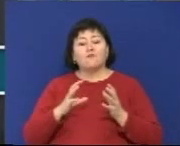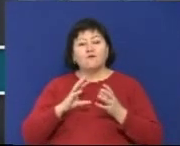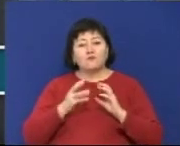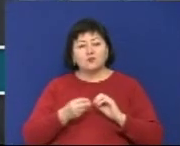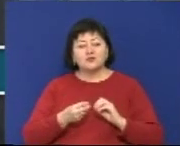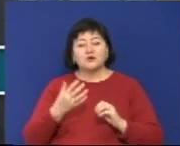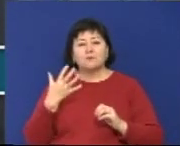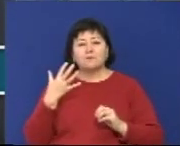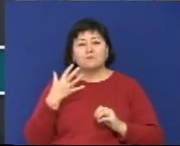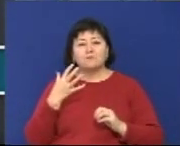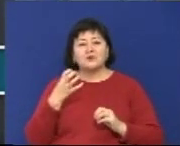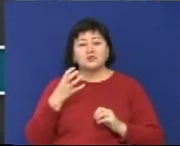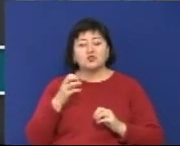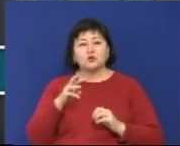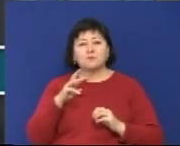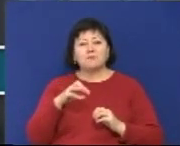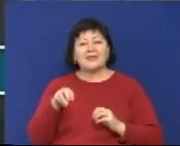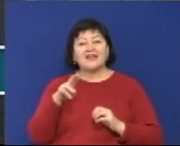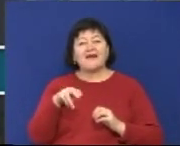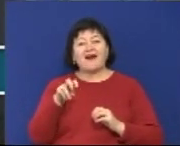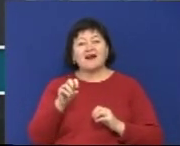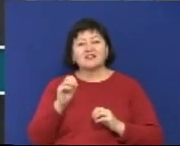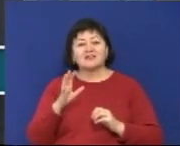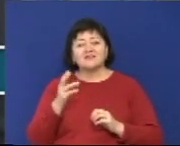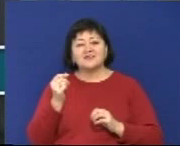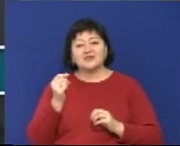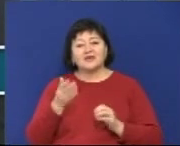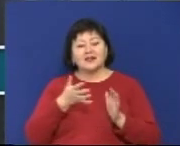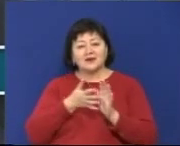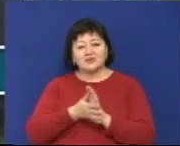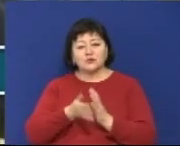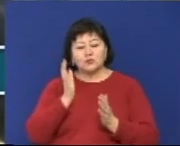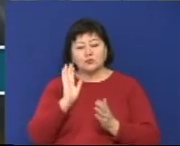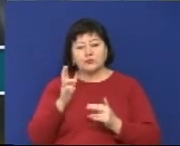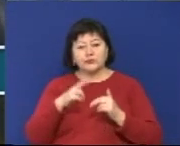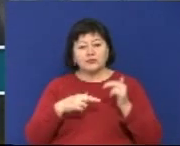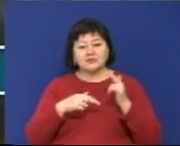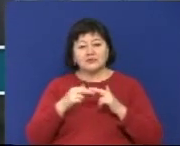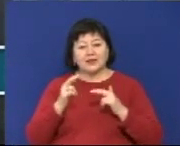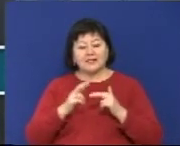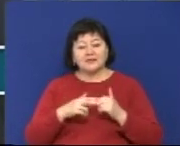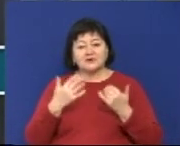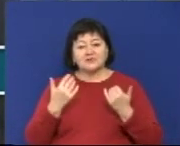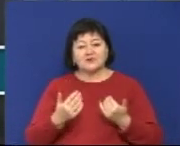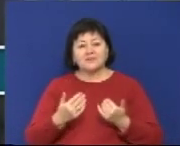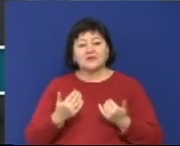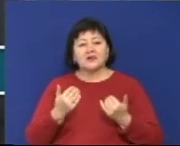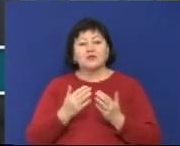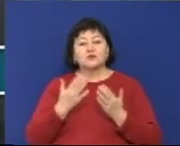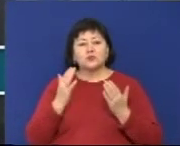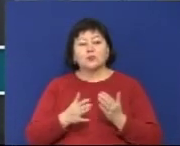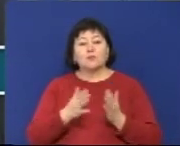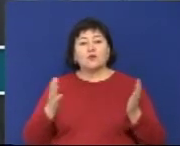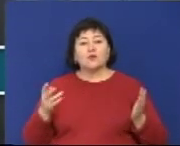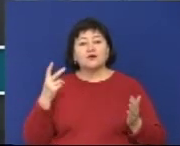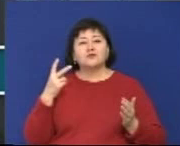Все проекты будут реализованы на 500 миллиардов тенге. В настоящее время идет грандиозное строительство. В Туркестане около 2 миллиона человек. Сейчас